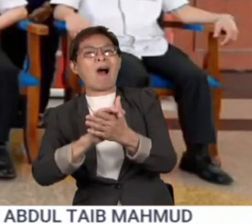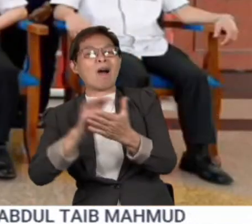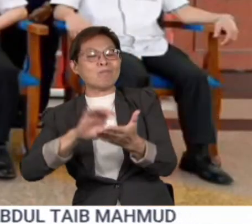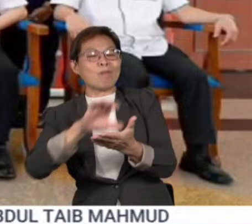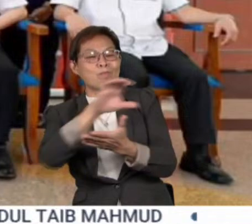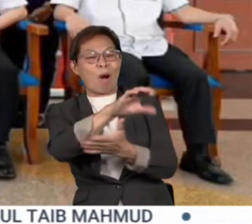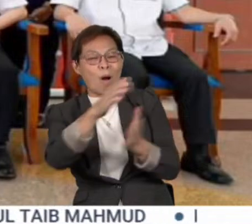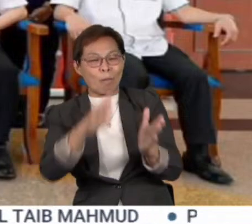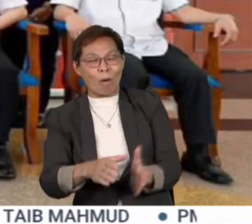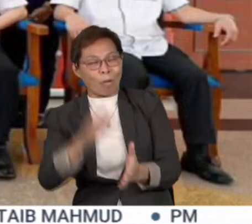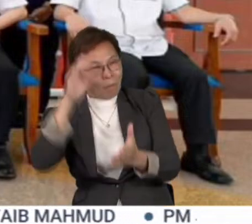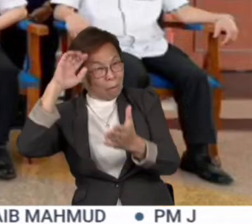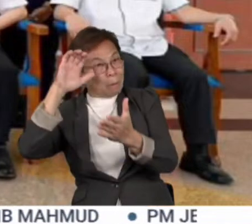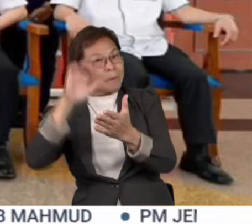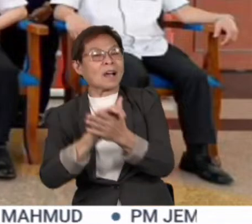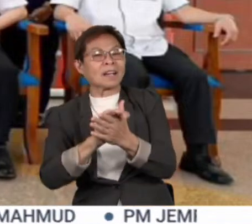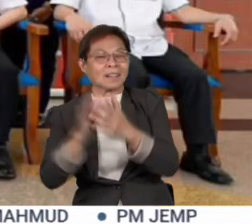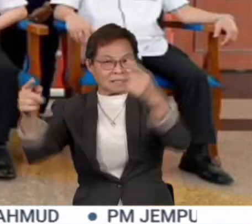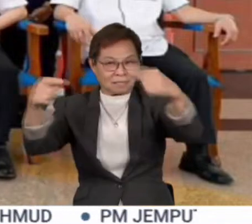bertapak di Johor.